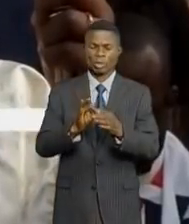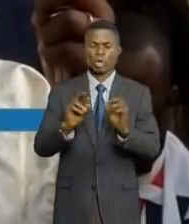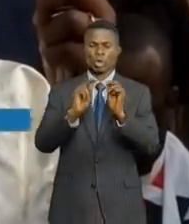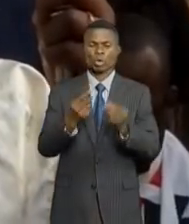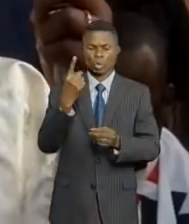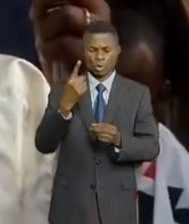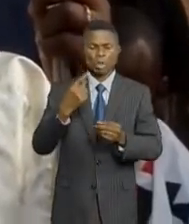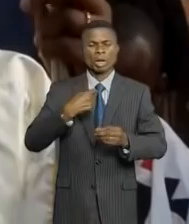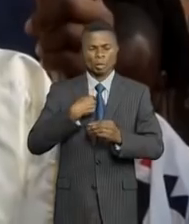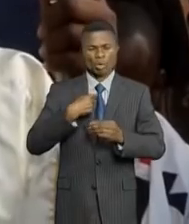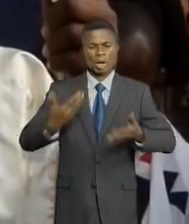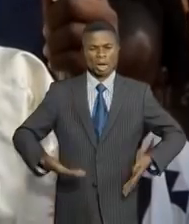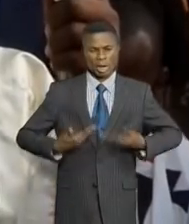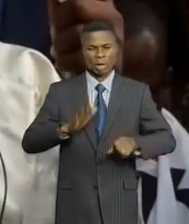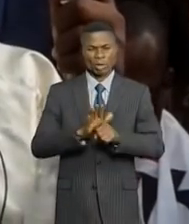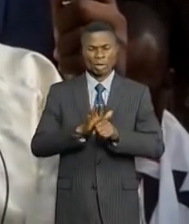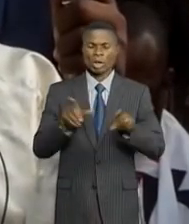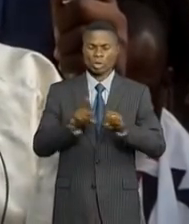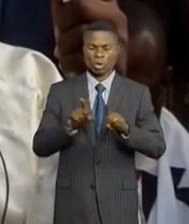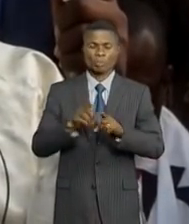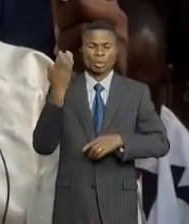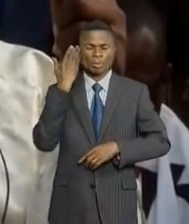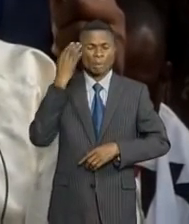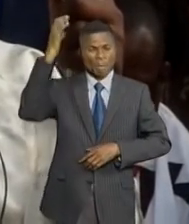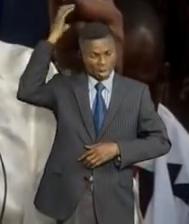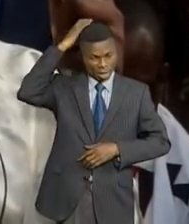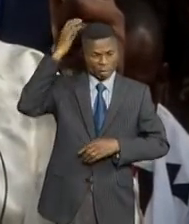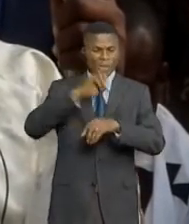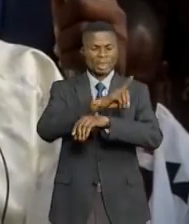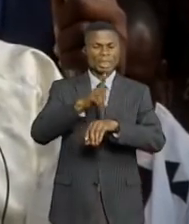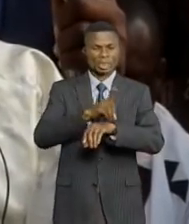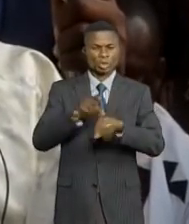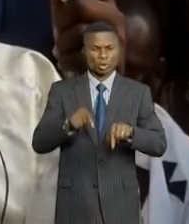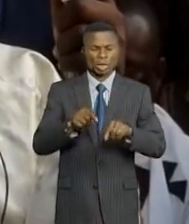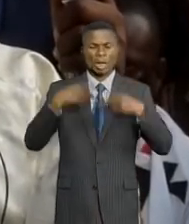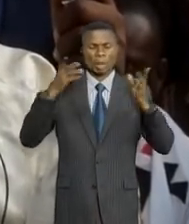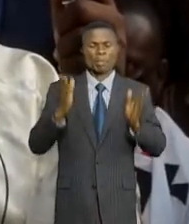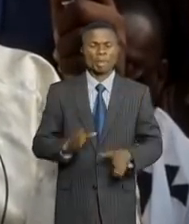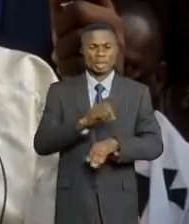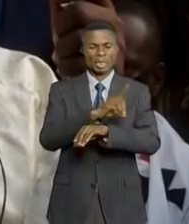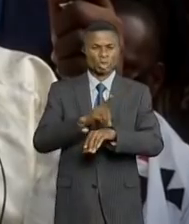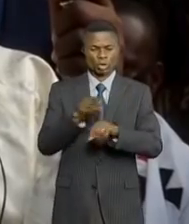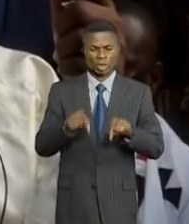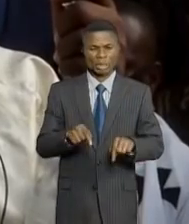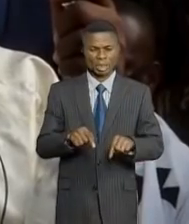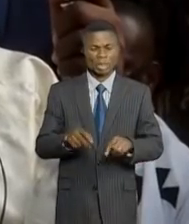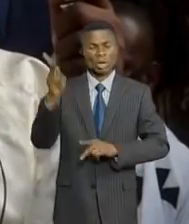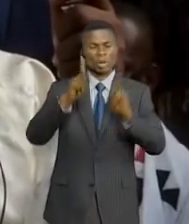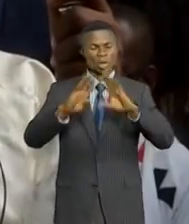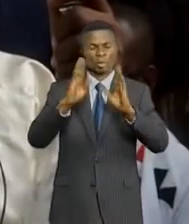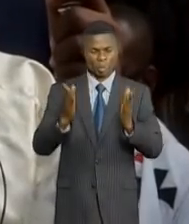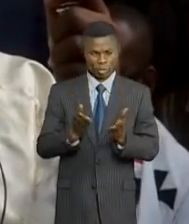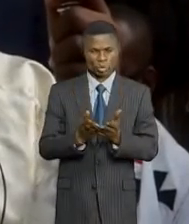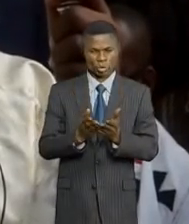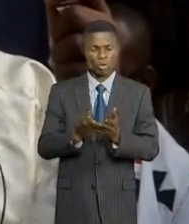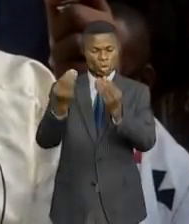peux être que dans la joie en tant que père évêque de ce diocèse, en tant que pasteur de ce diocèse, parce que la population